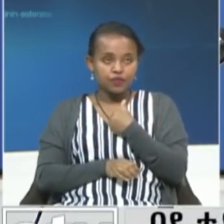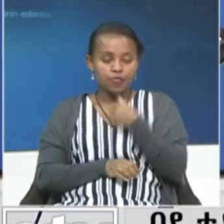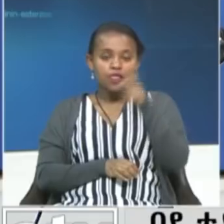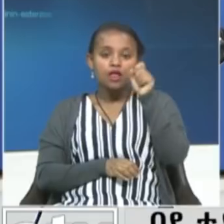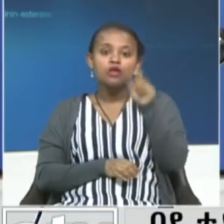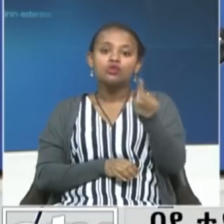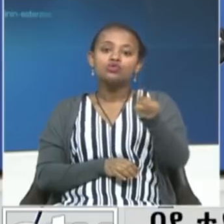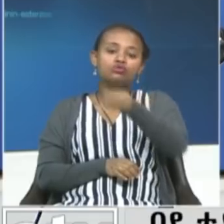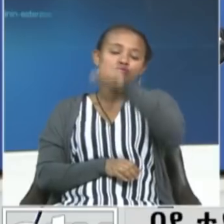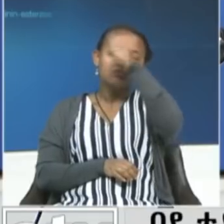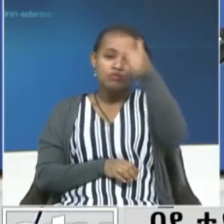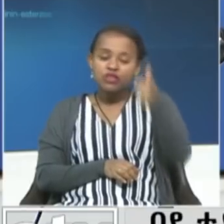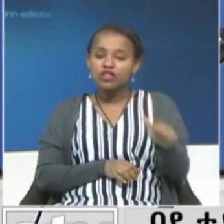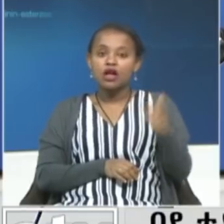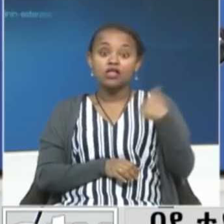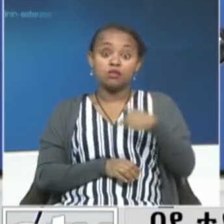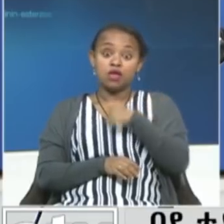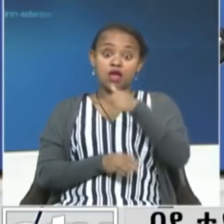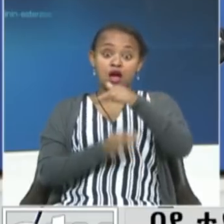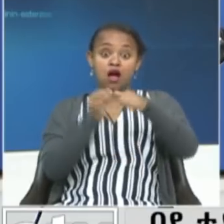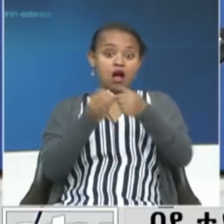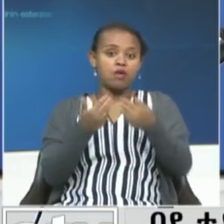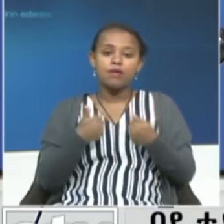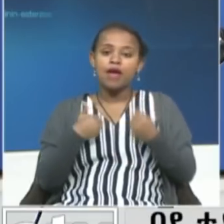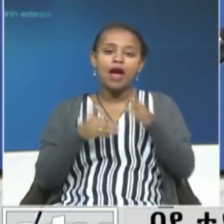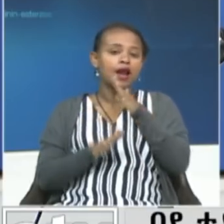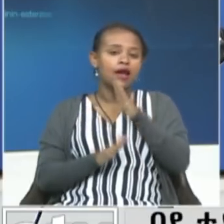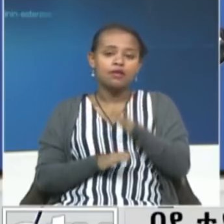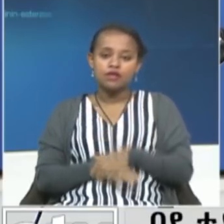እሱ በጭራሽ እንዳውም በእኛ አካባቢ ያለ አይመስለኝም።